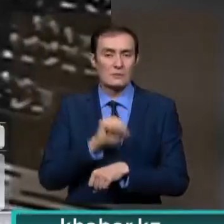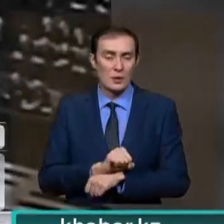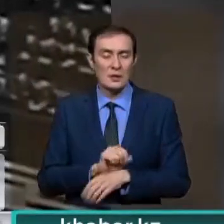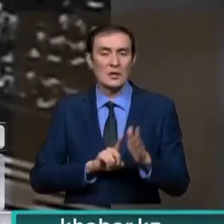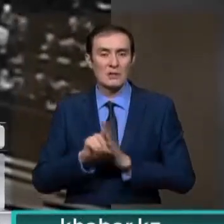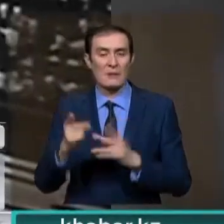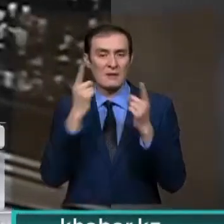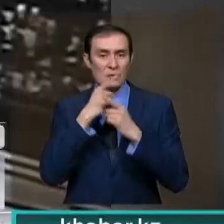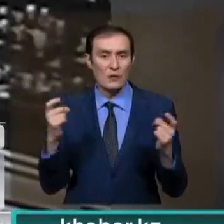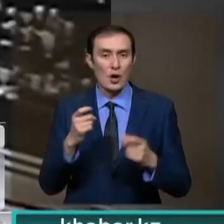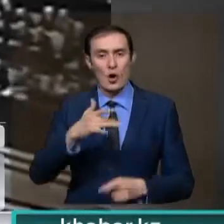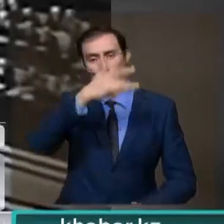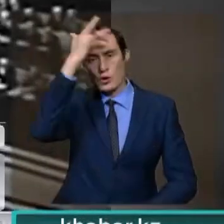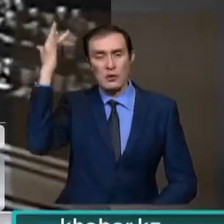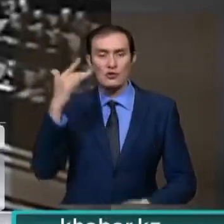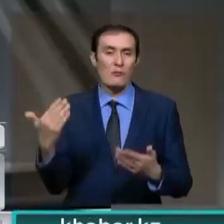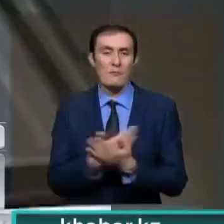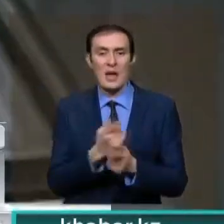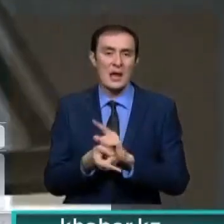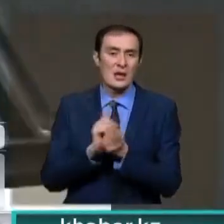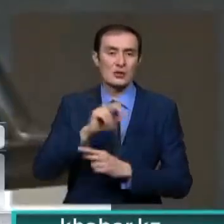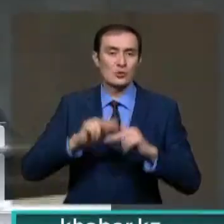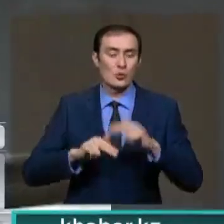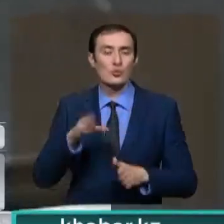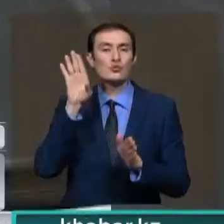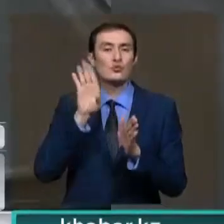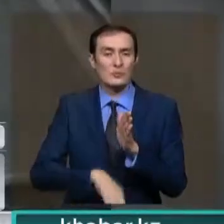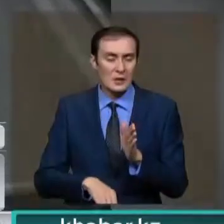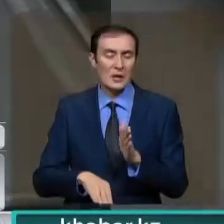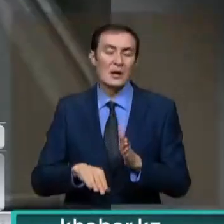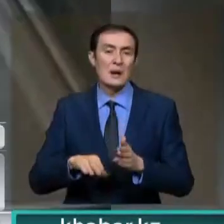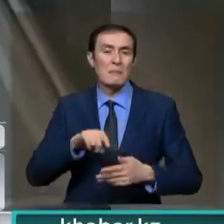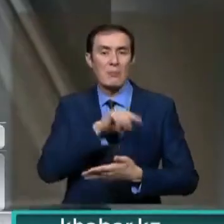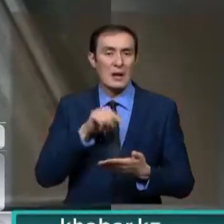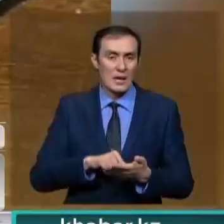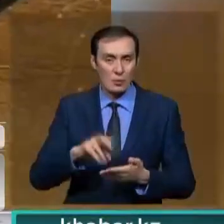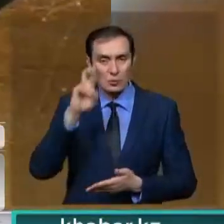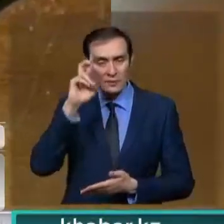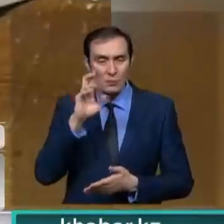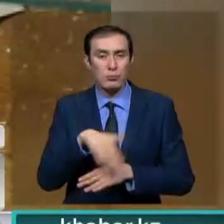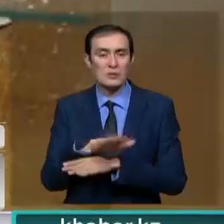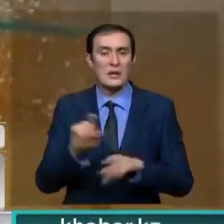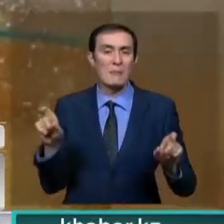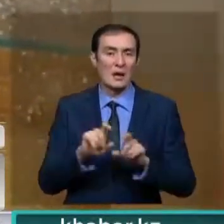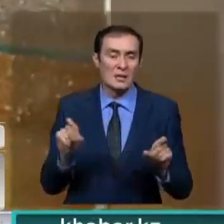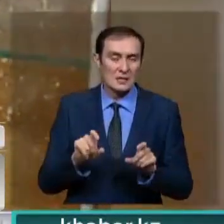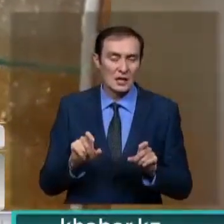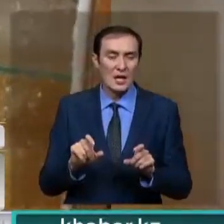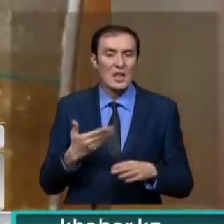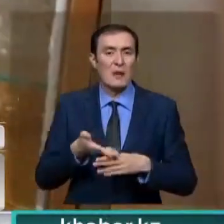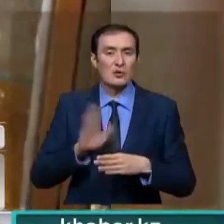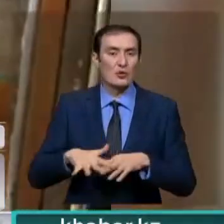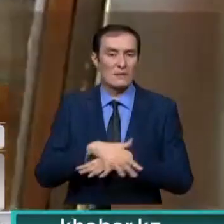провозглашенные горбачёвым перестройка только усугубило копившиеся годами проблемы пустые полки в магазинах социальная